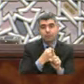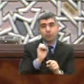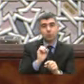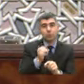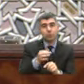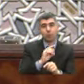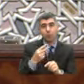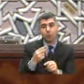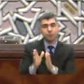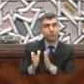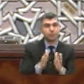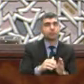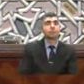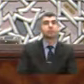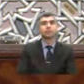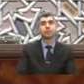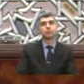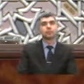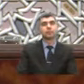تفضل السيد النائب، تعقيبكم.